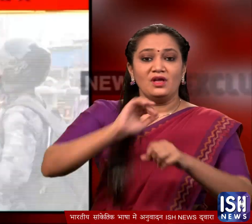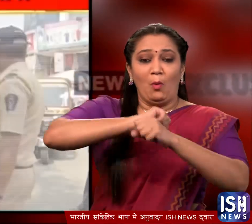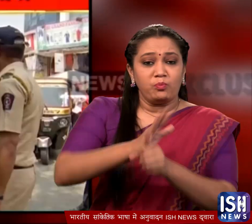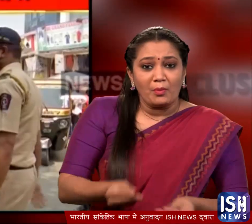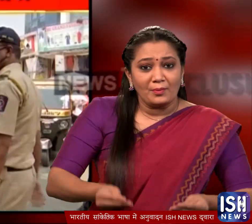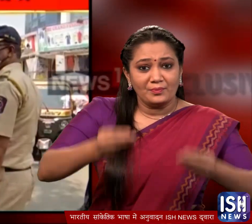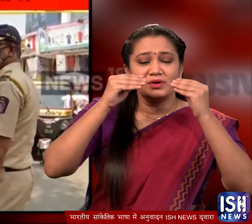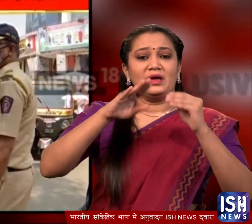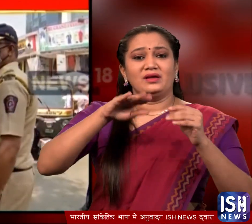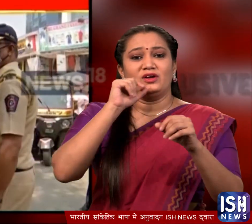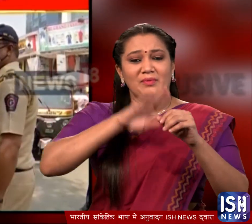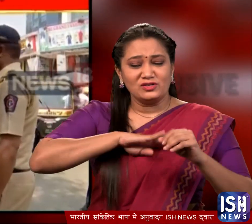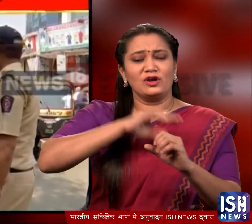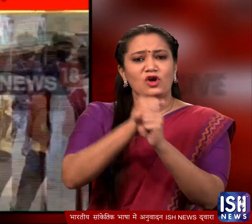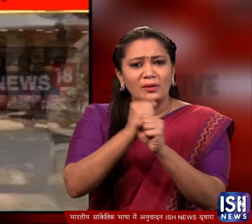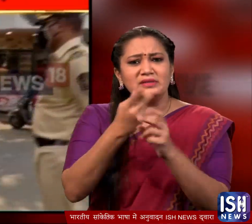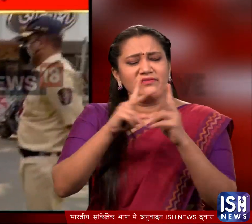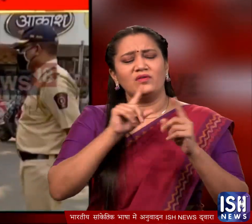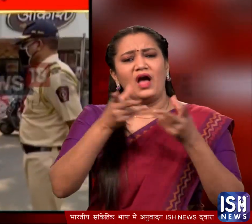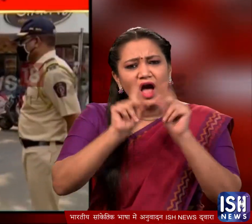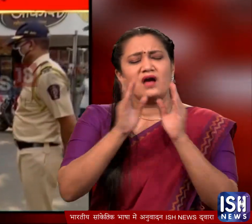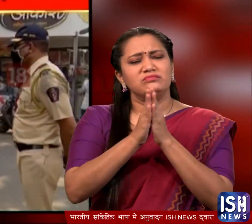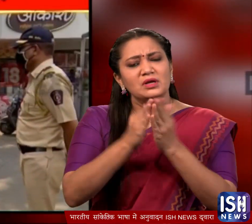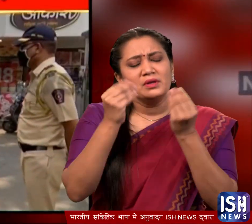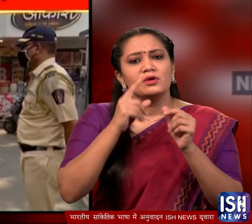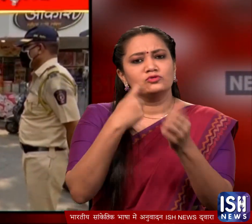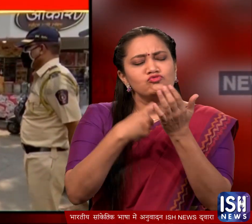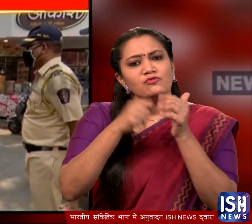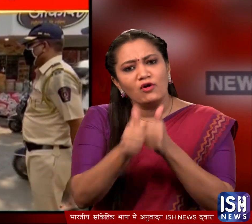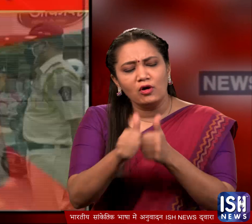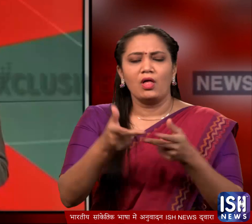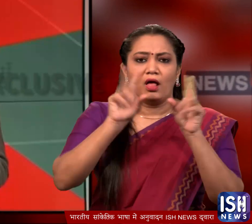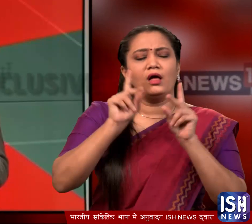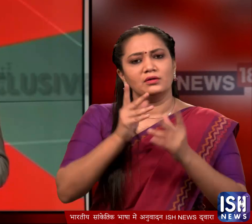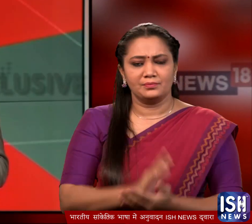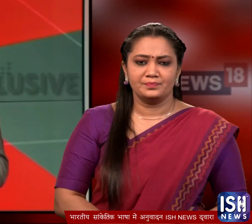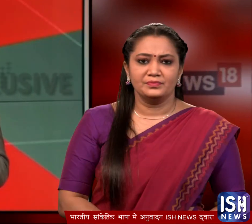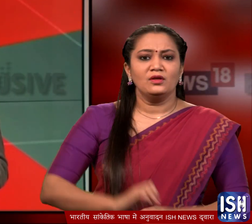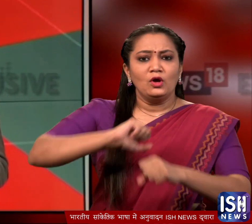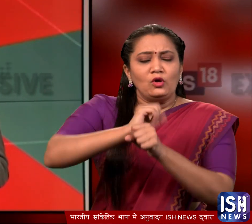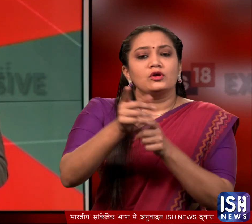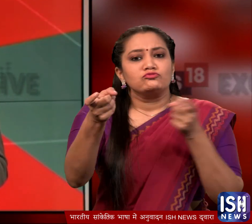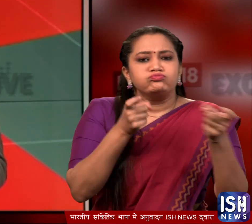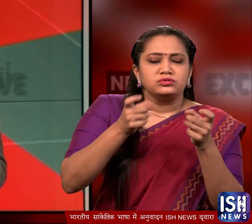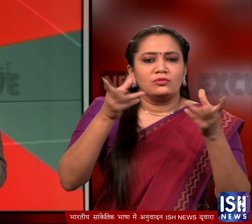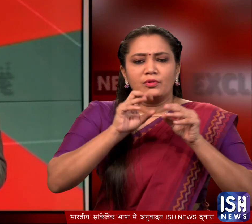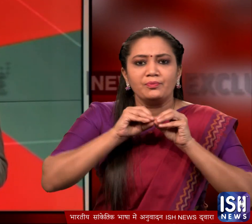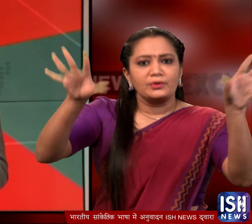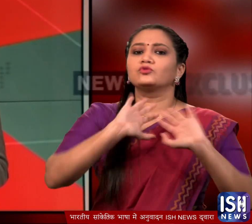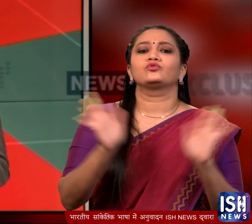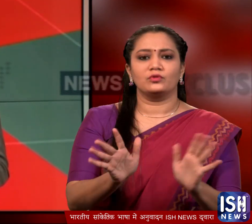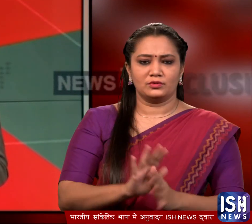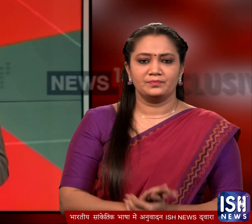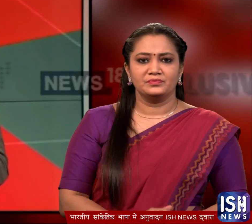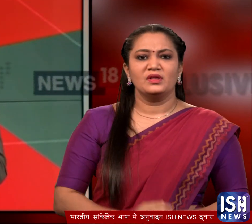हुए राज्य सरकार लगातार लोगों से कोरोना नियमों का पालन करने की अपील कर रही है। ताकि किसी भी तरह कोरोना को राज्य में दोबारा फैलने से